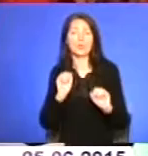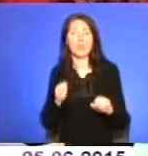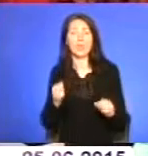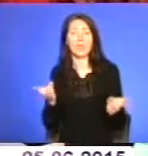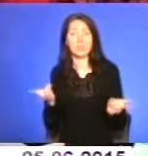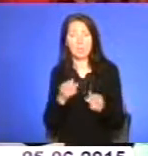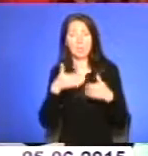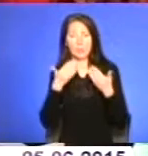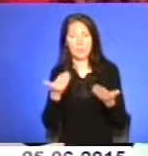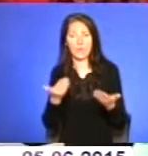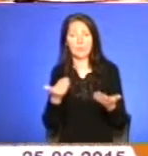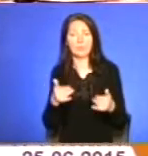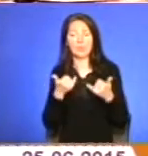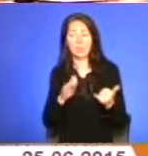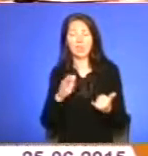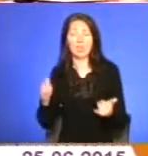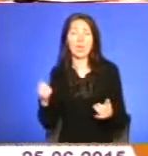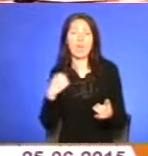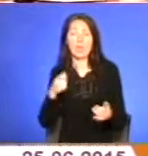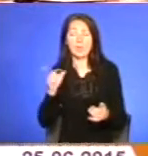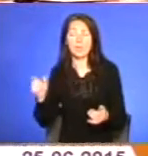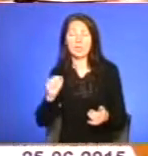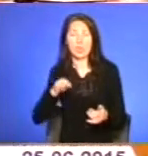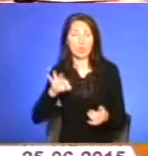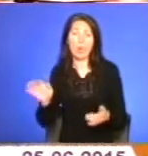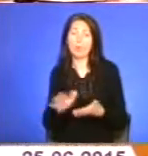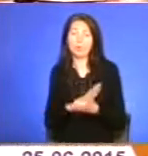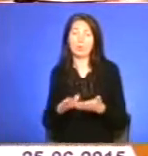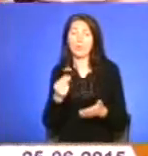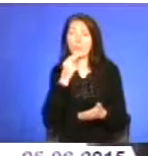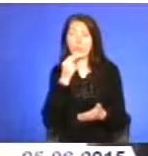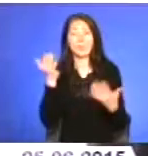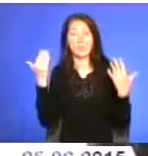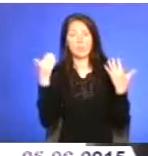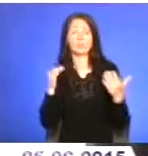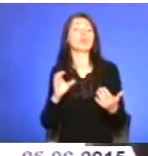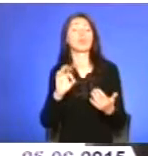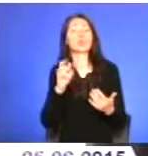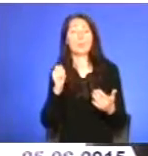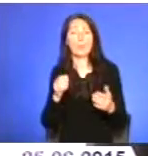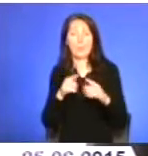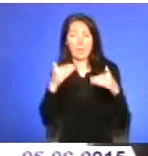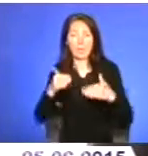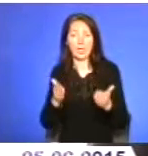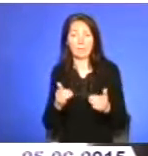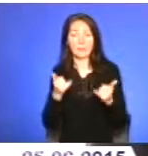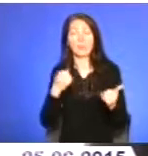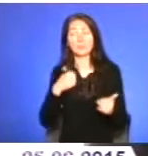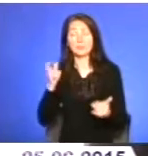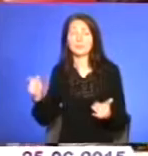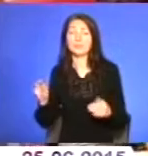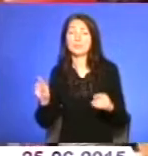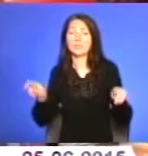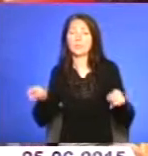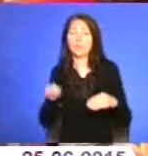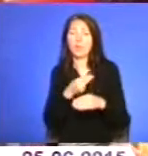варто запропонувати? Для дітей бійців АТО – безкоштовне харчування, відпочинок, соцпакет. Для військовослужбовців – реабілітація в